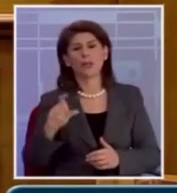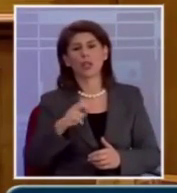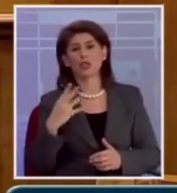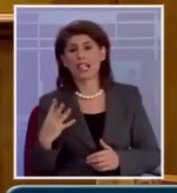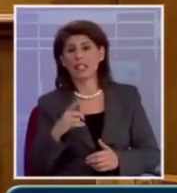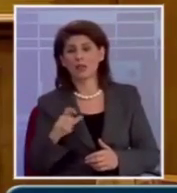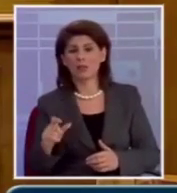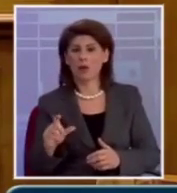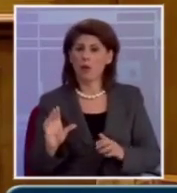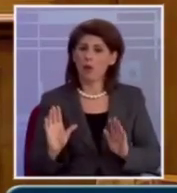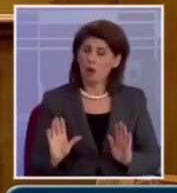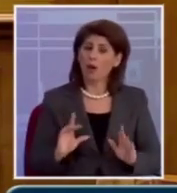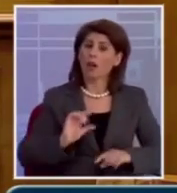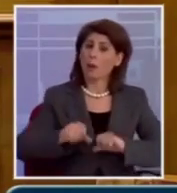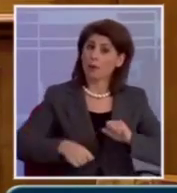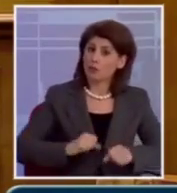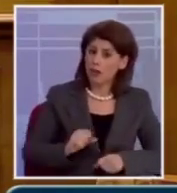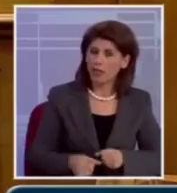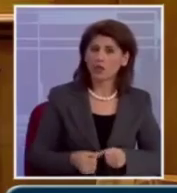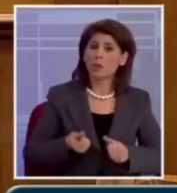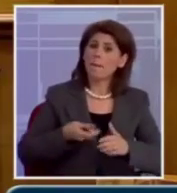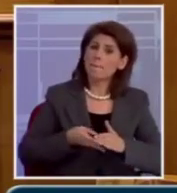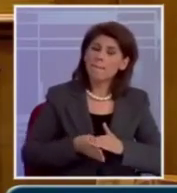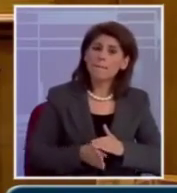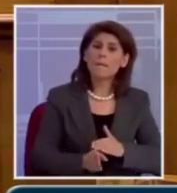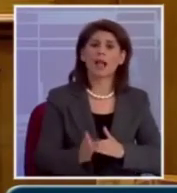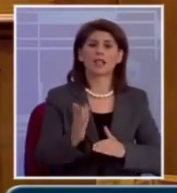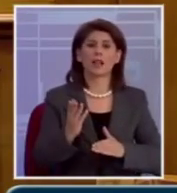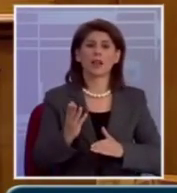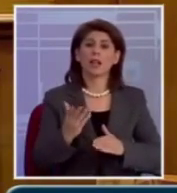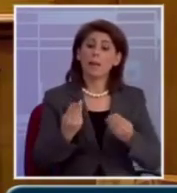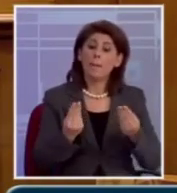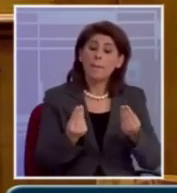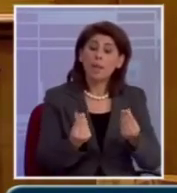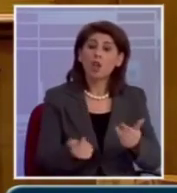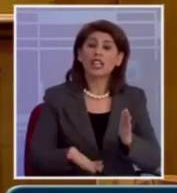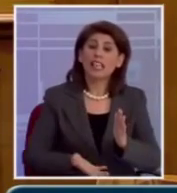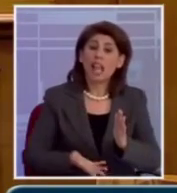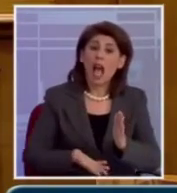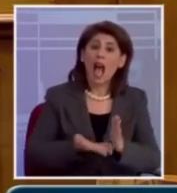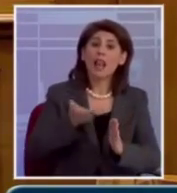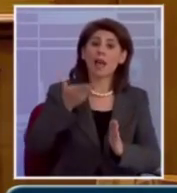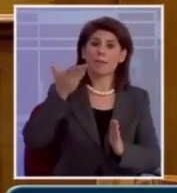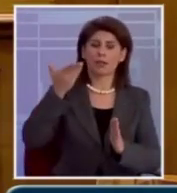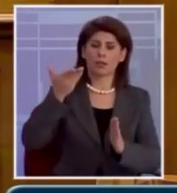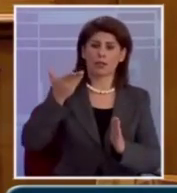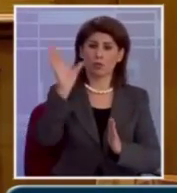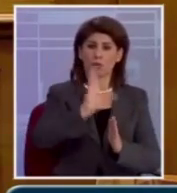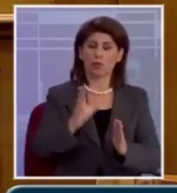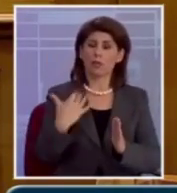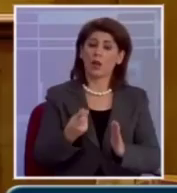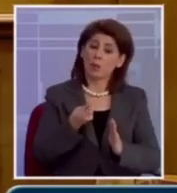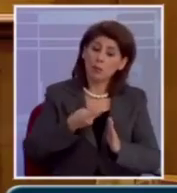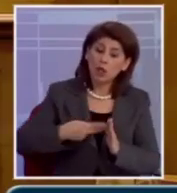μόνο, αλλά να προσπαθήσουμε μέσα από μία και ποιοτική ανάπτυξή του να έχουμε